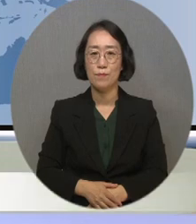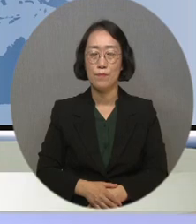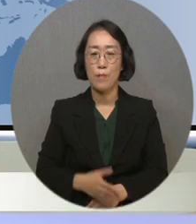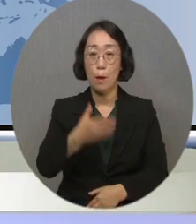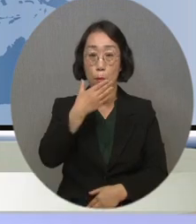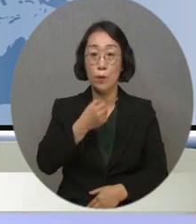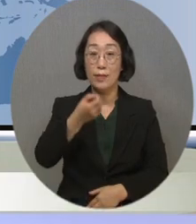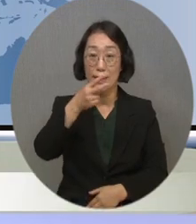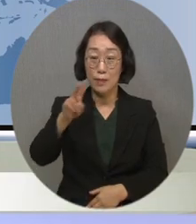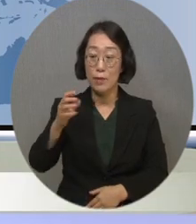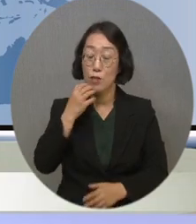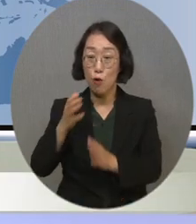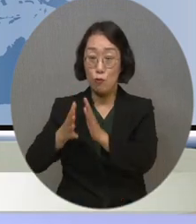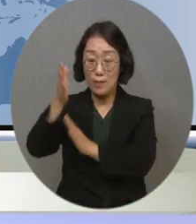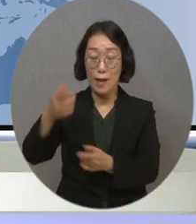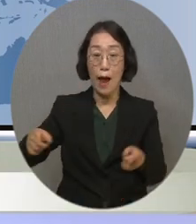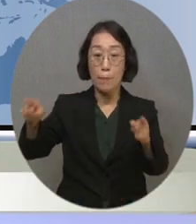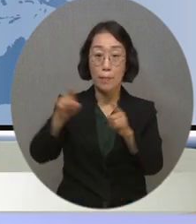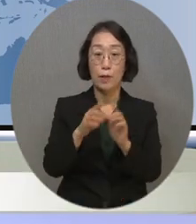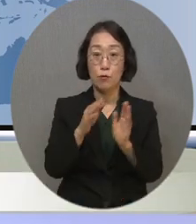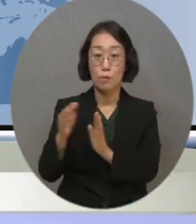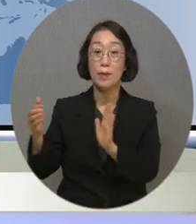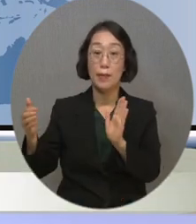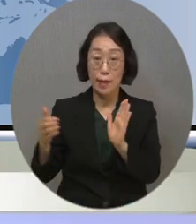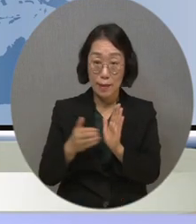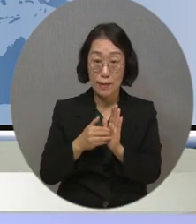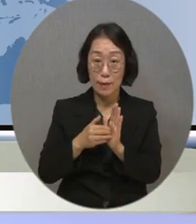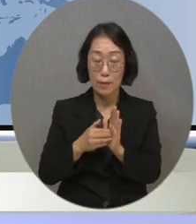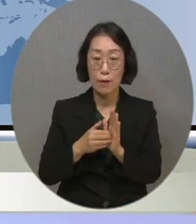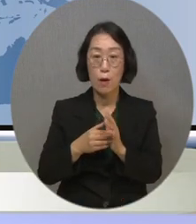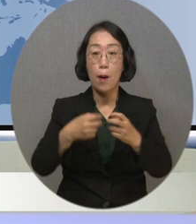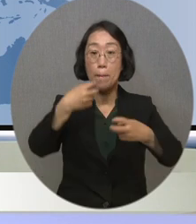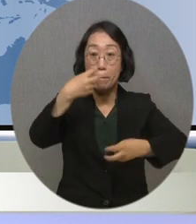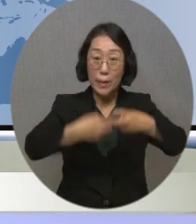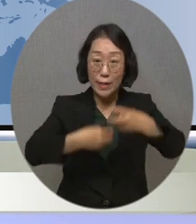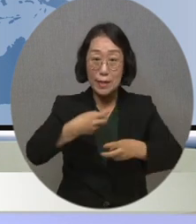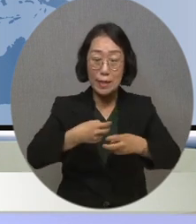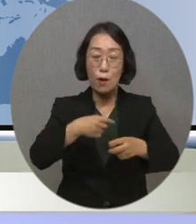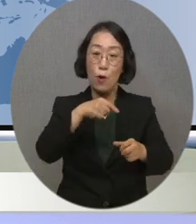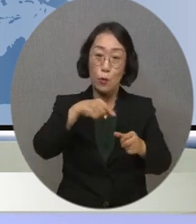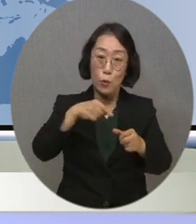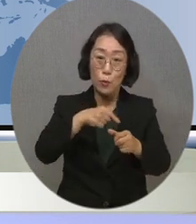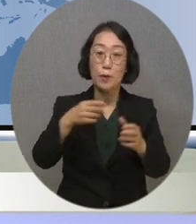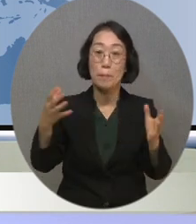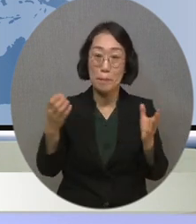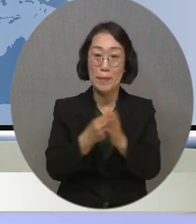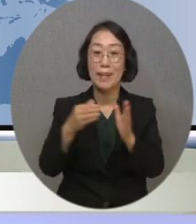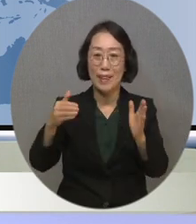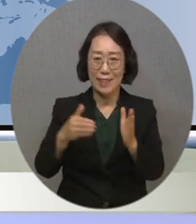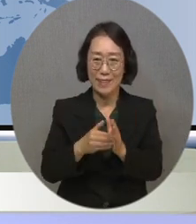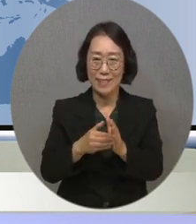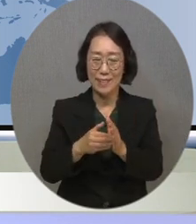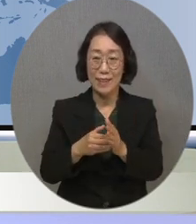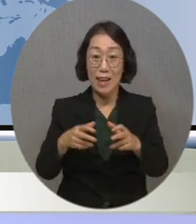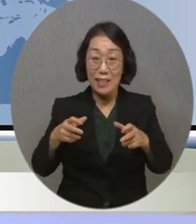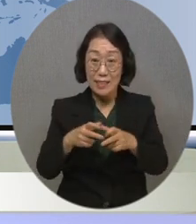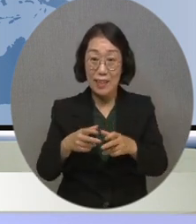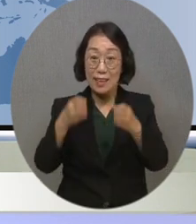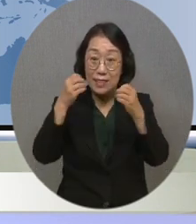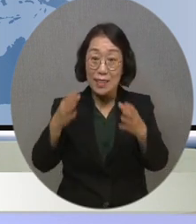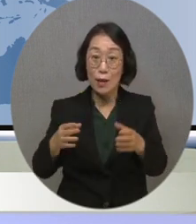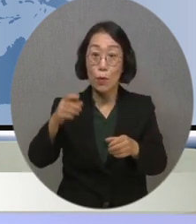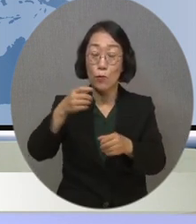복지와 서울시가 함께하는 장애인 미디어 크리에이터 양성 교육은 끝이 났지만 새로운 꿈을 향한 교육생들의